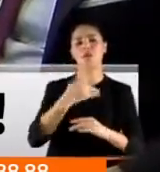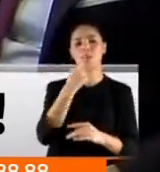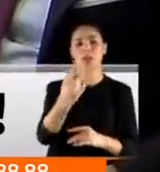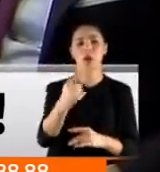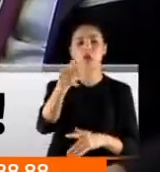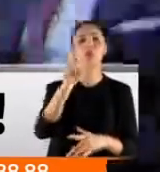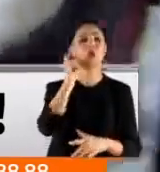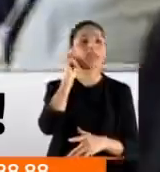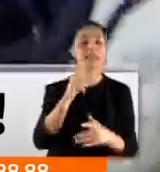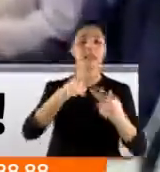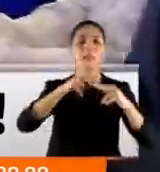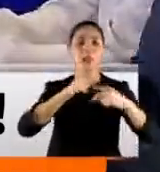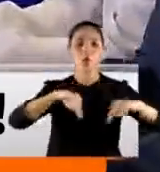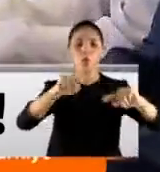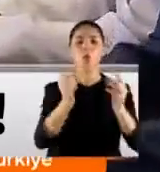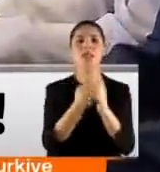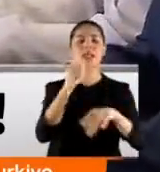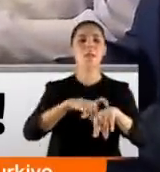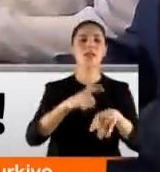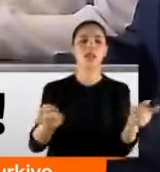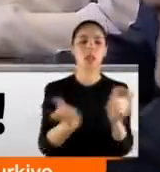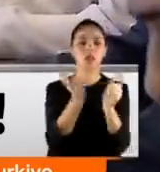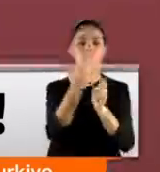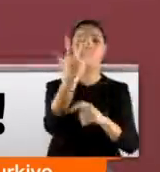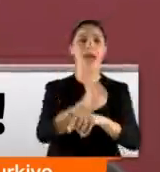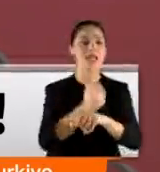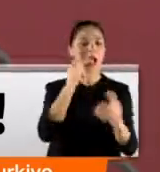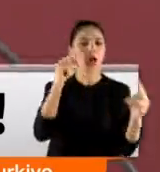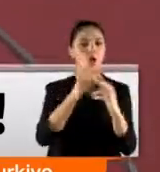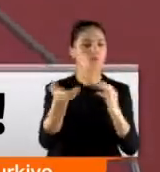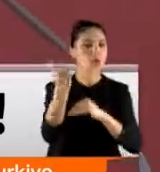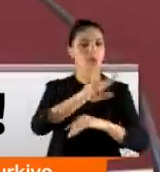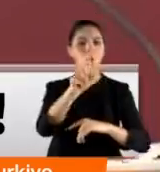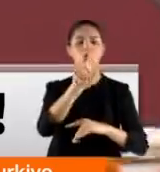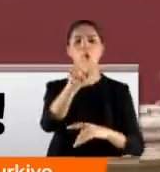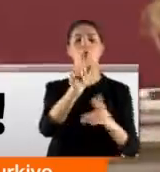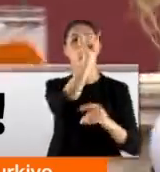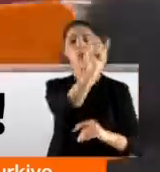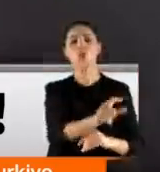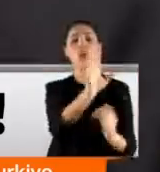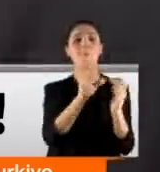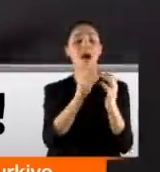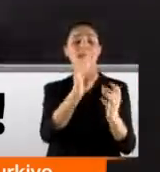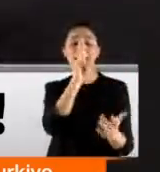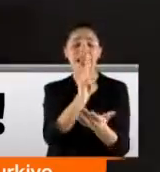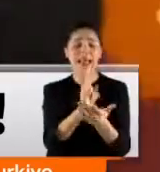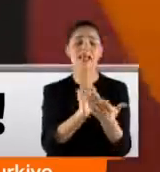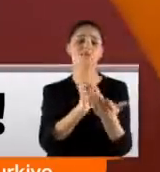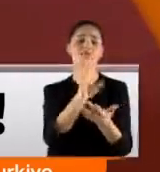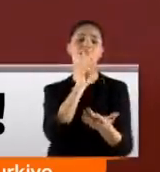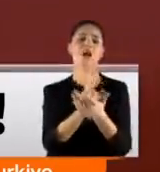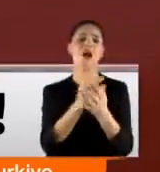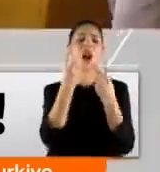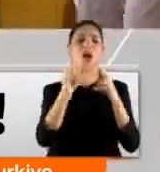Müşterek Disiplin Kurulu sabah saatlerinde toplandı. 5 saatlik görüşmenin ardından Özdağ'ın partiden kesin olarak çıkarılması